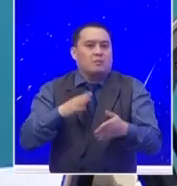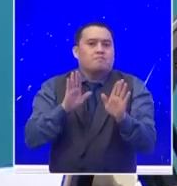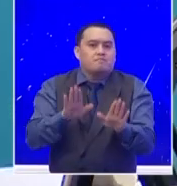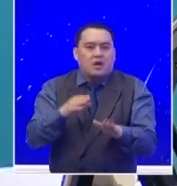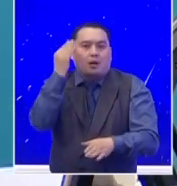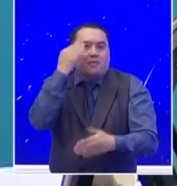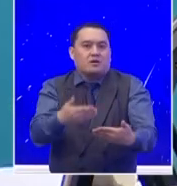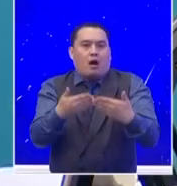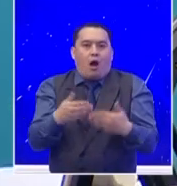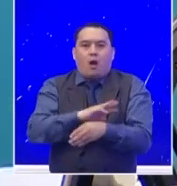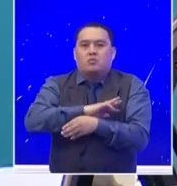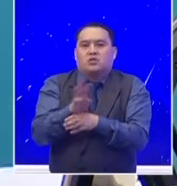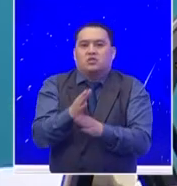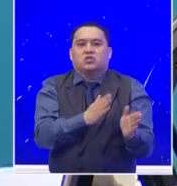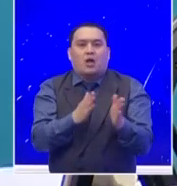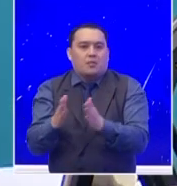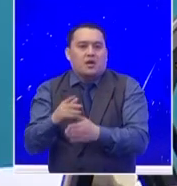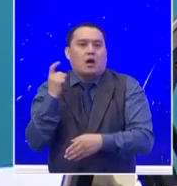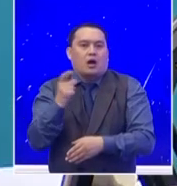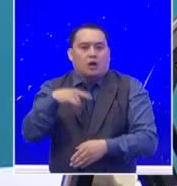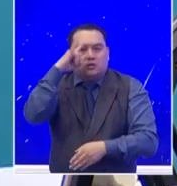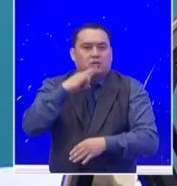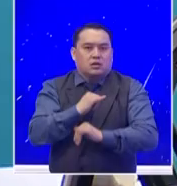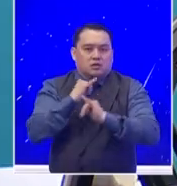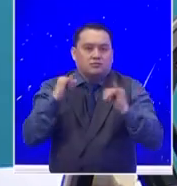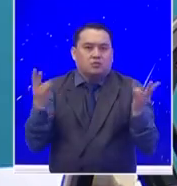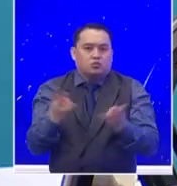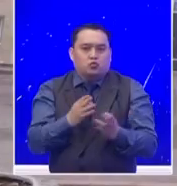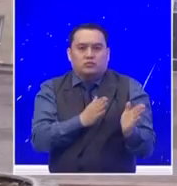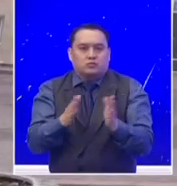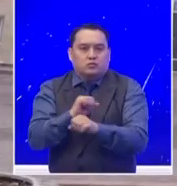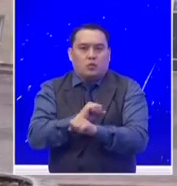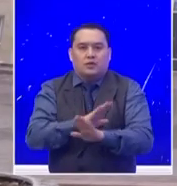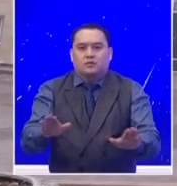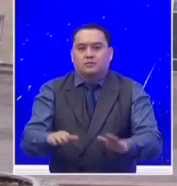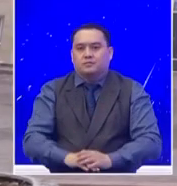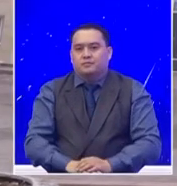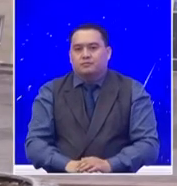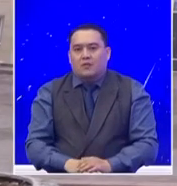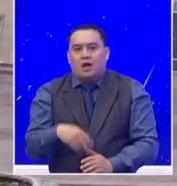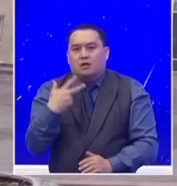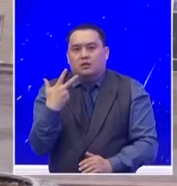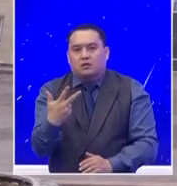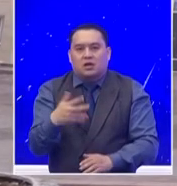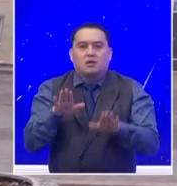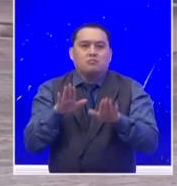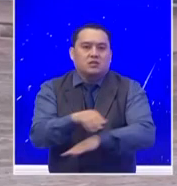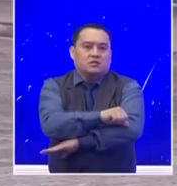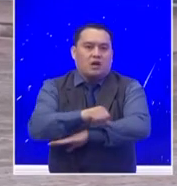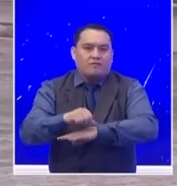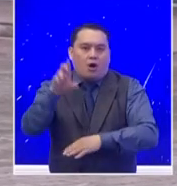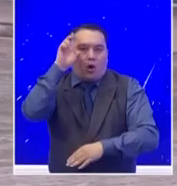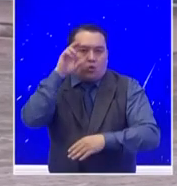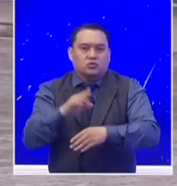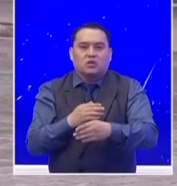соответствующих мер для обеспечения стабильности экономики Казахстана. Тем временем три поста в Алматинской области на